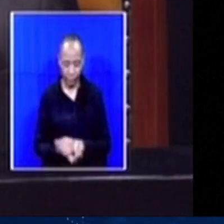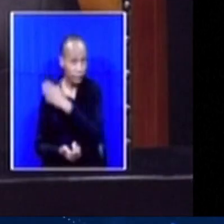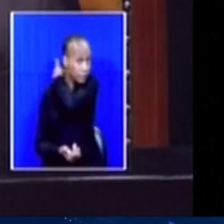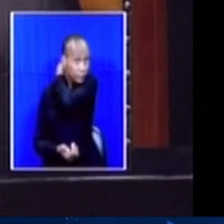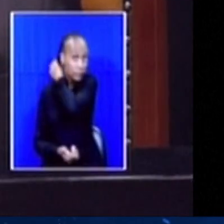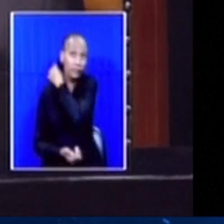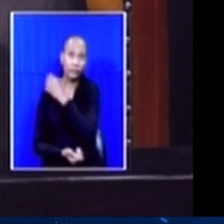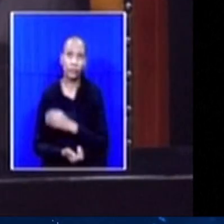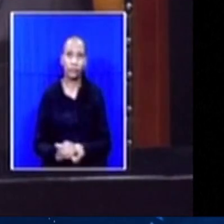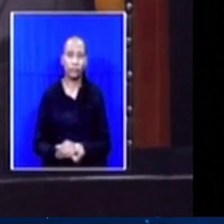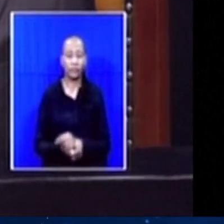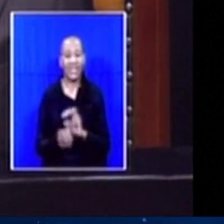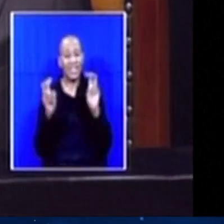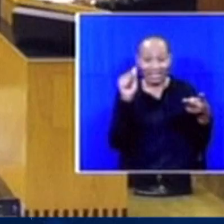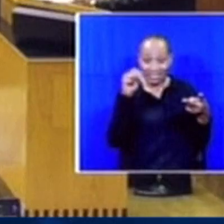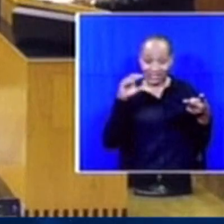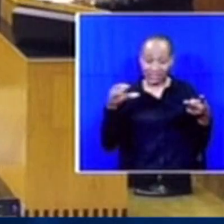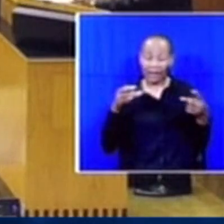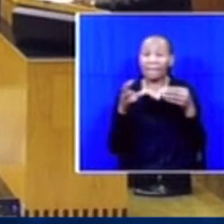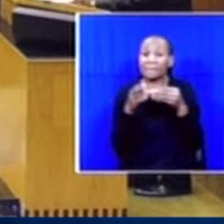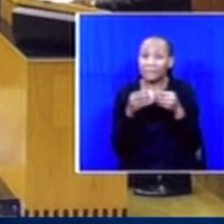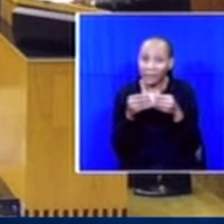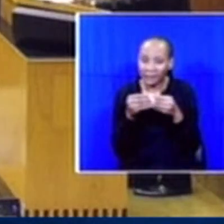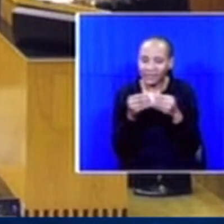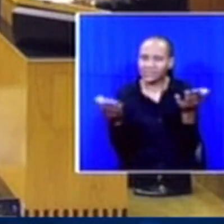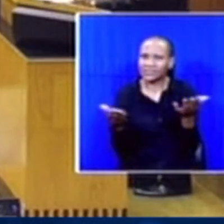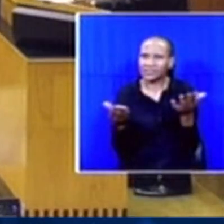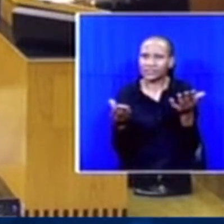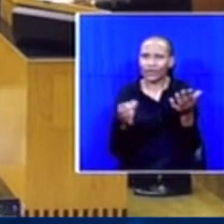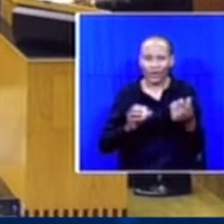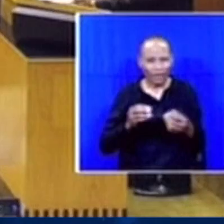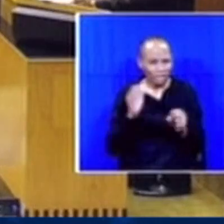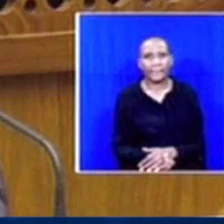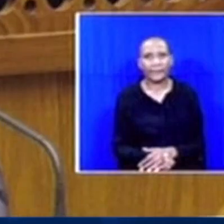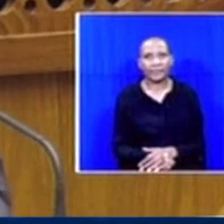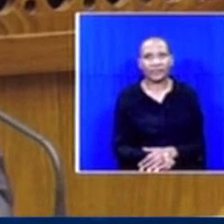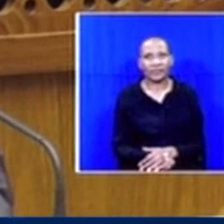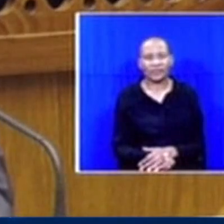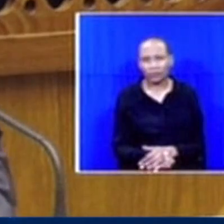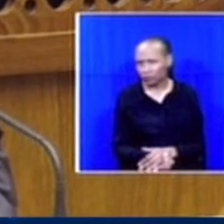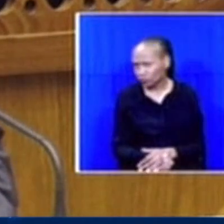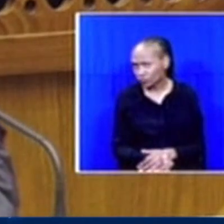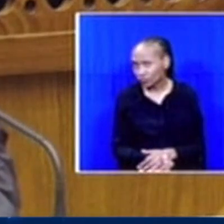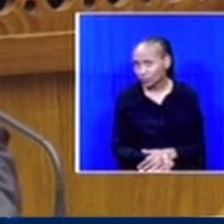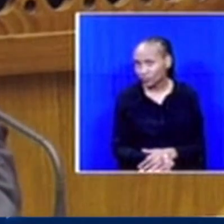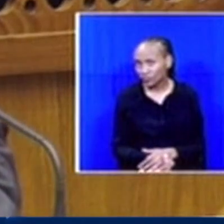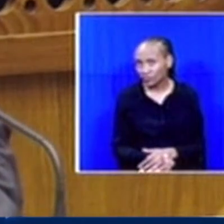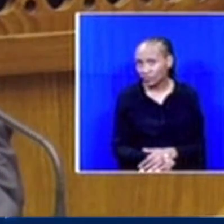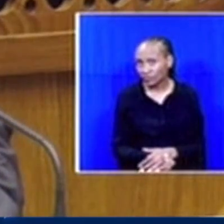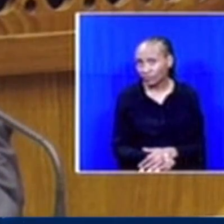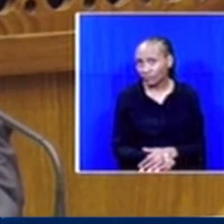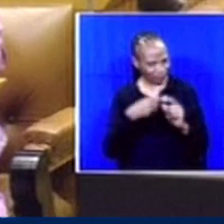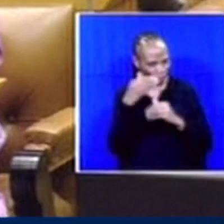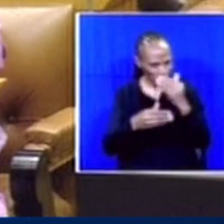Sans surprise, la motion qui accusait ce dernier d'avoir causé des dommages irresponsables à l'économie n'a pas obtenu la majorité de suffrages